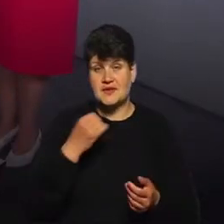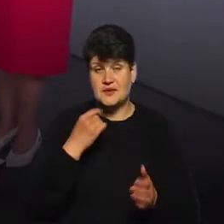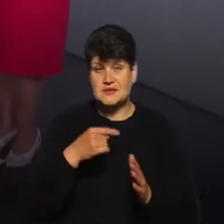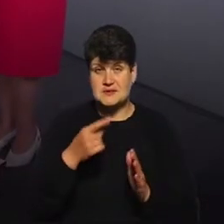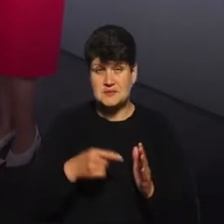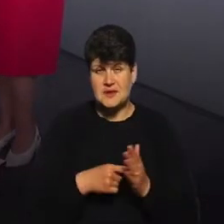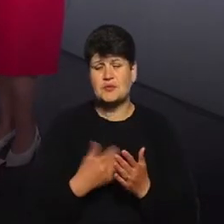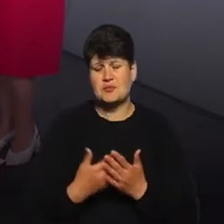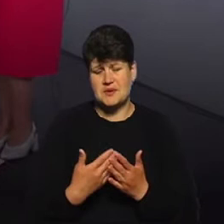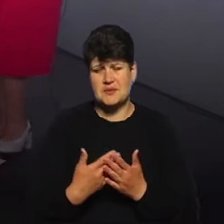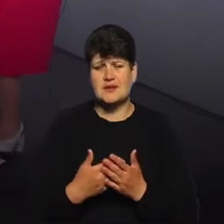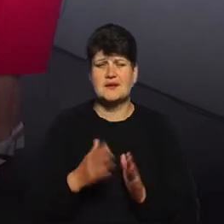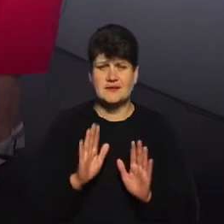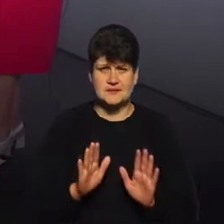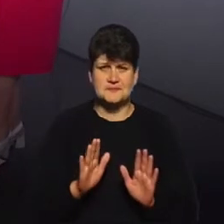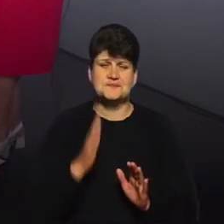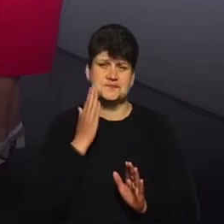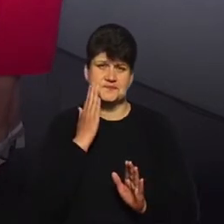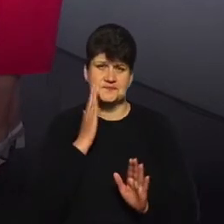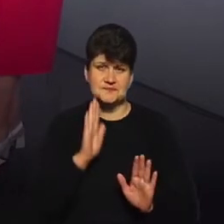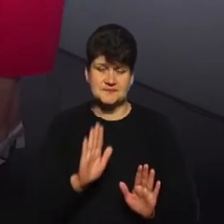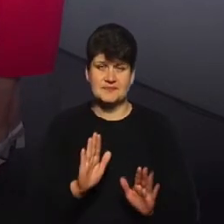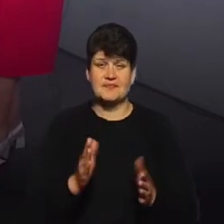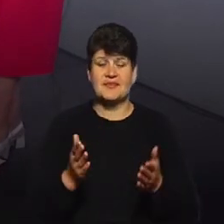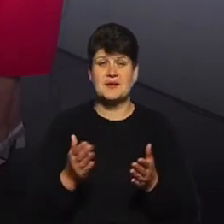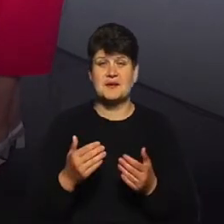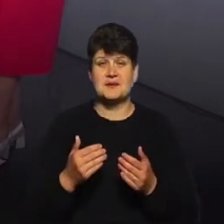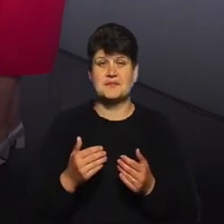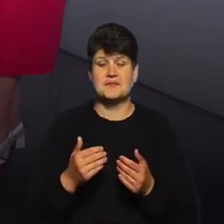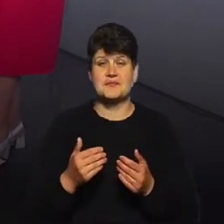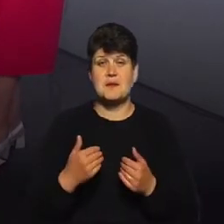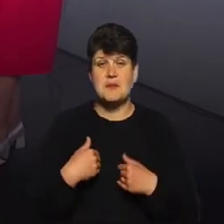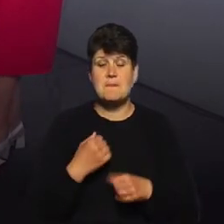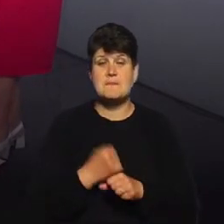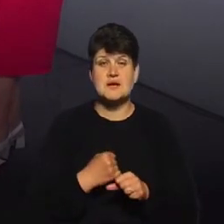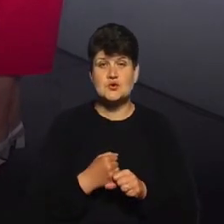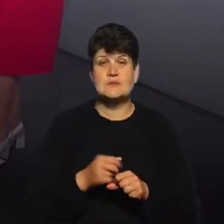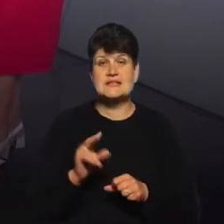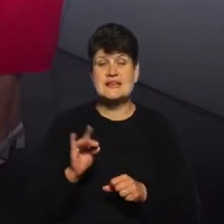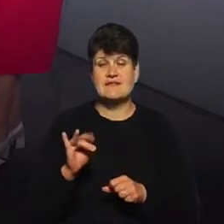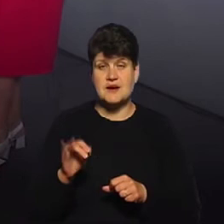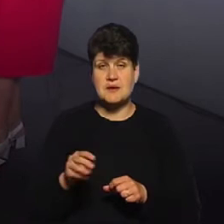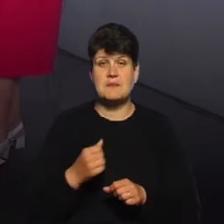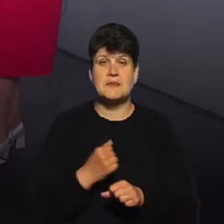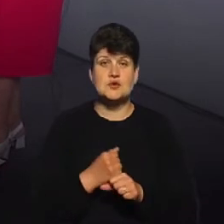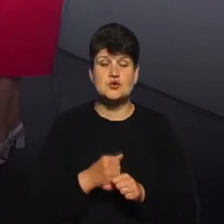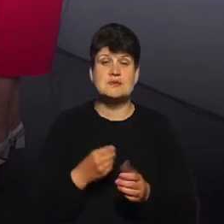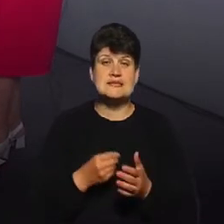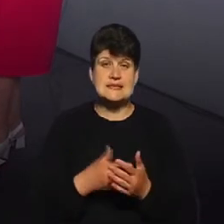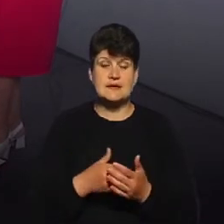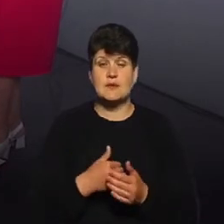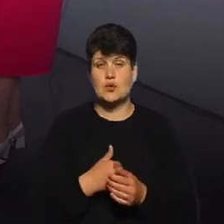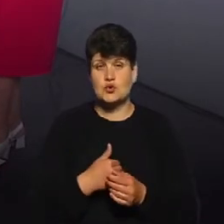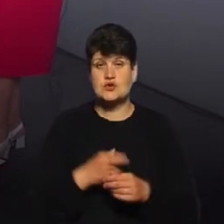цікаве. Вони скажуть точно, ні, ми працюємо з цифрами, ми працюємо з цінами. Я хочу звернути ще увагу.